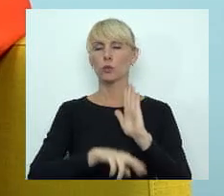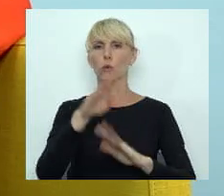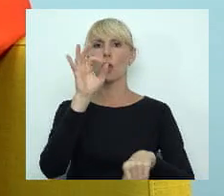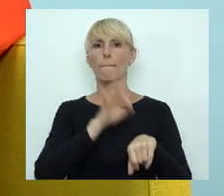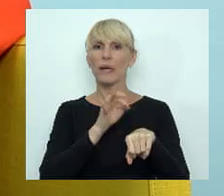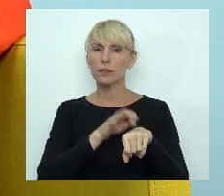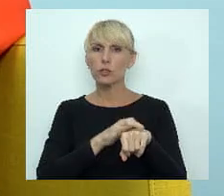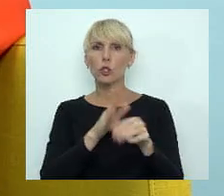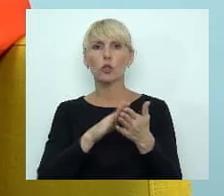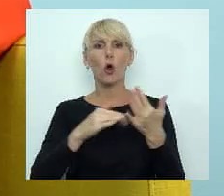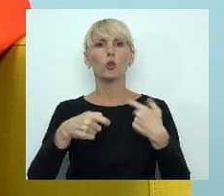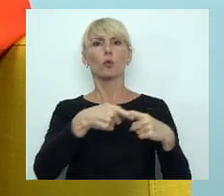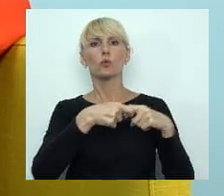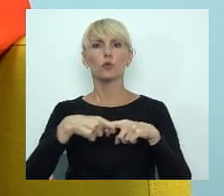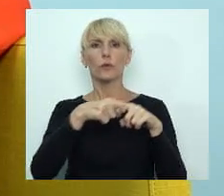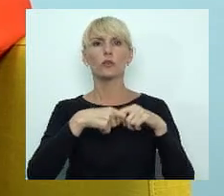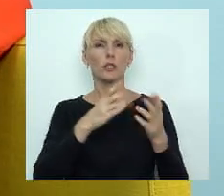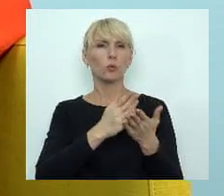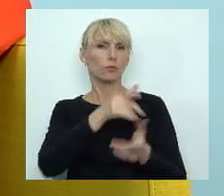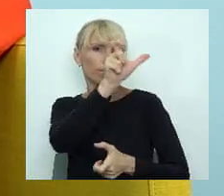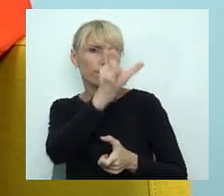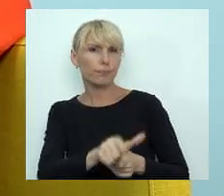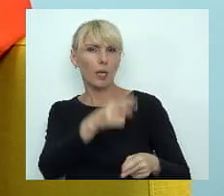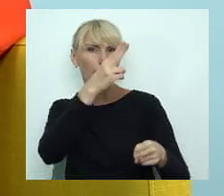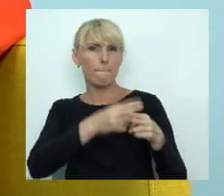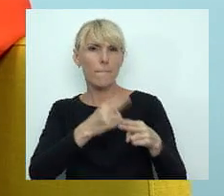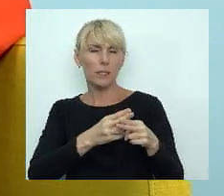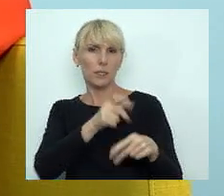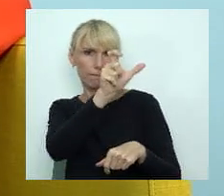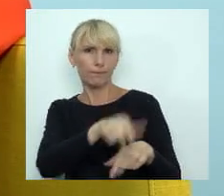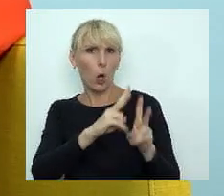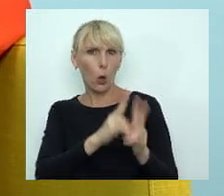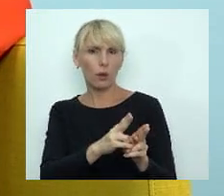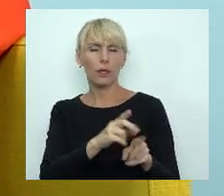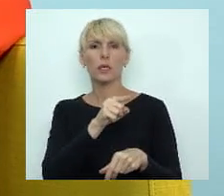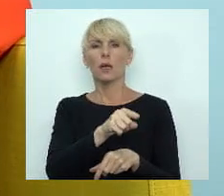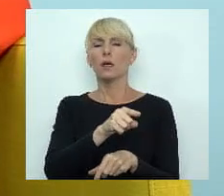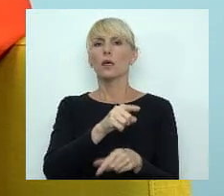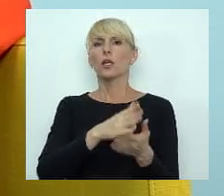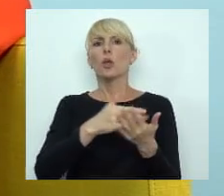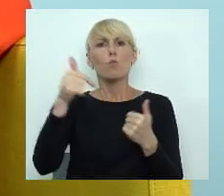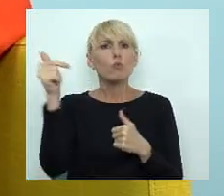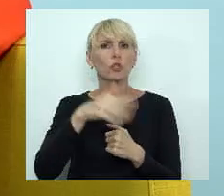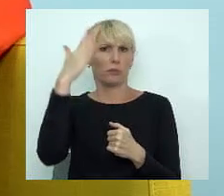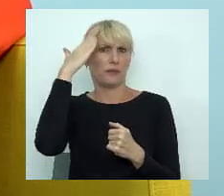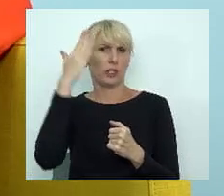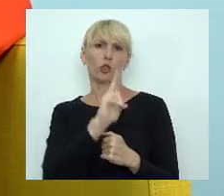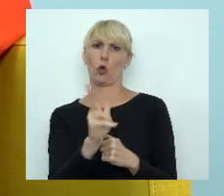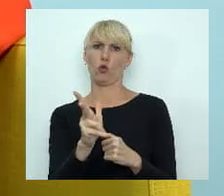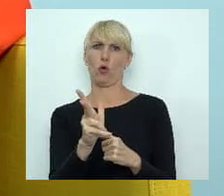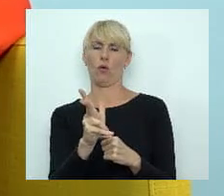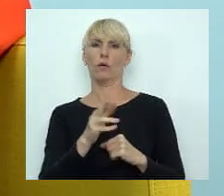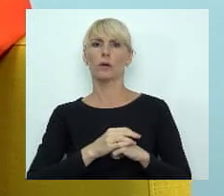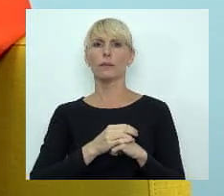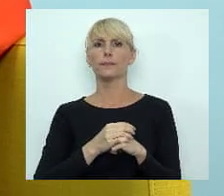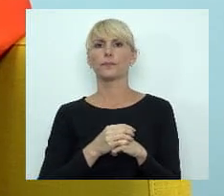które z reguły są związane z konkretnym pacjentem. My musimy wiedzieć w sektorze medycznym, kto jest po drugiej stronie. Musimy wiedzieć, w stosunku